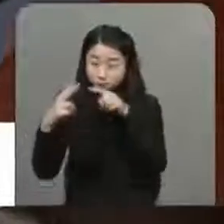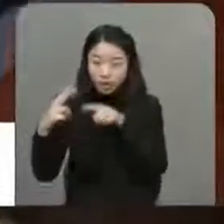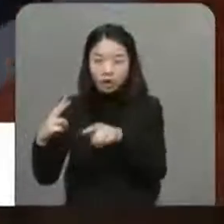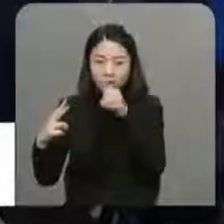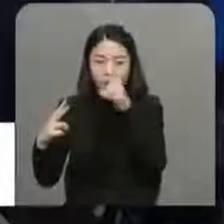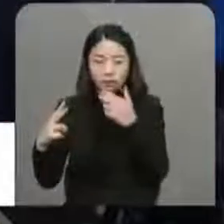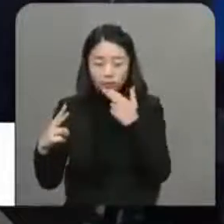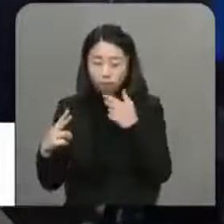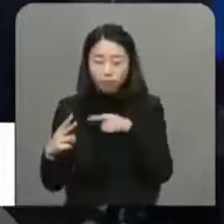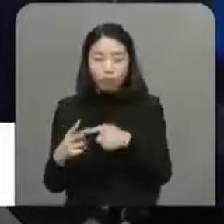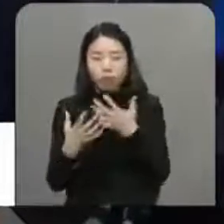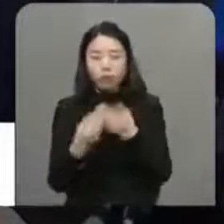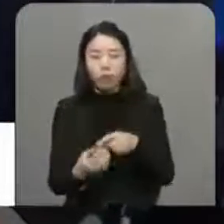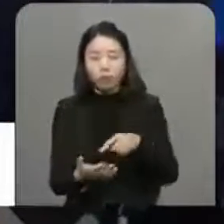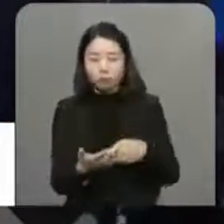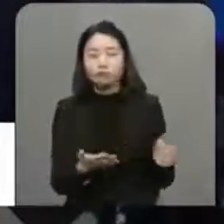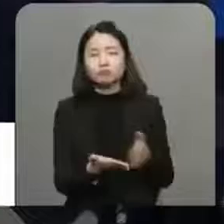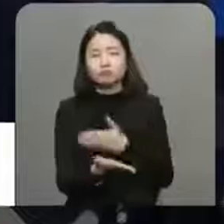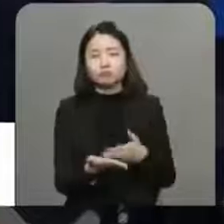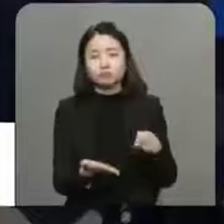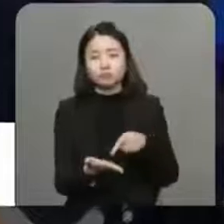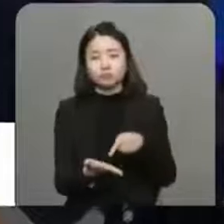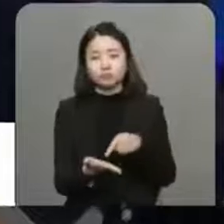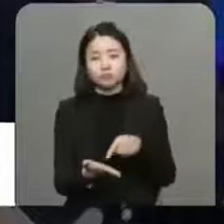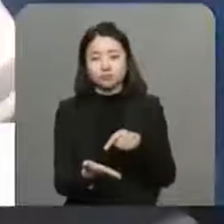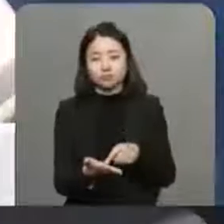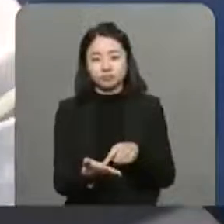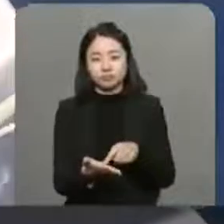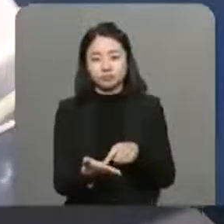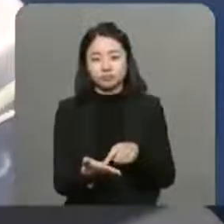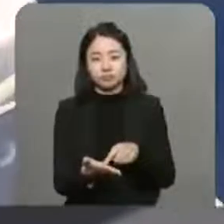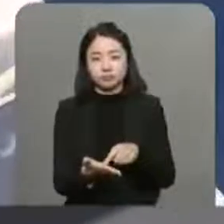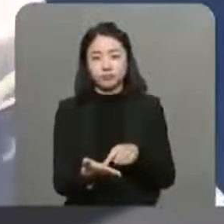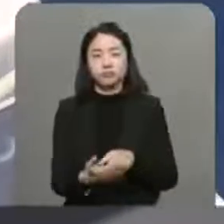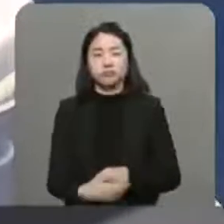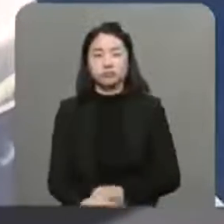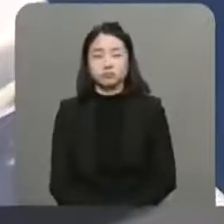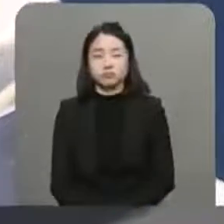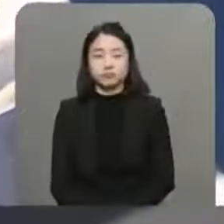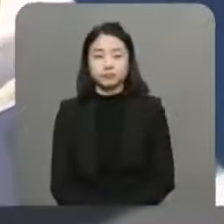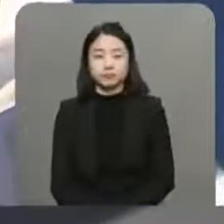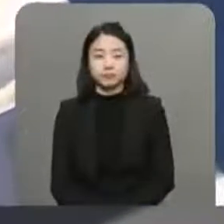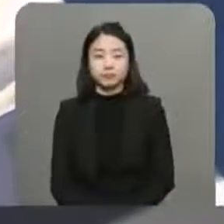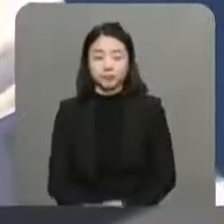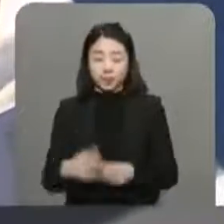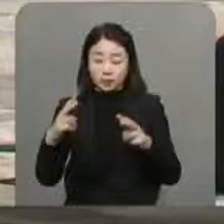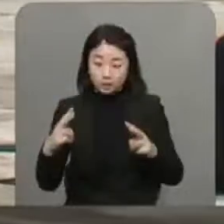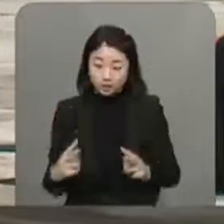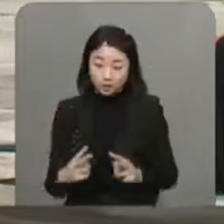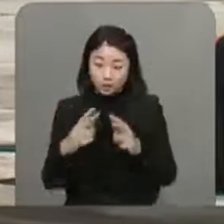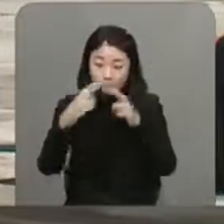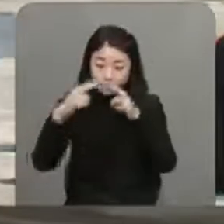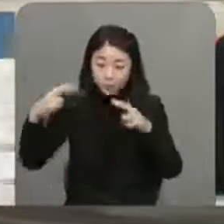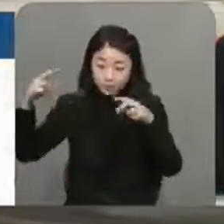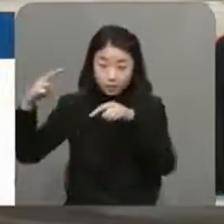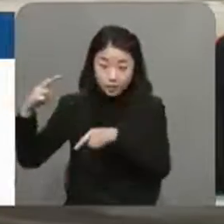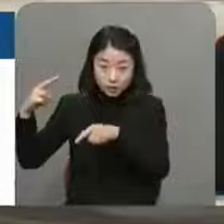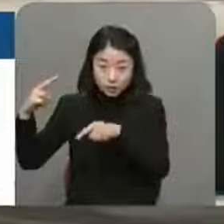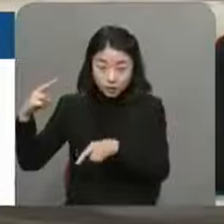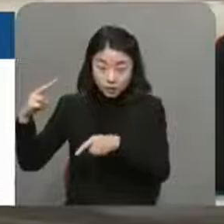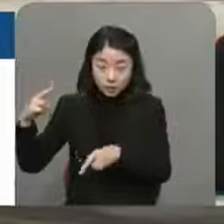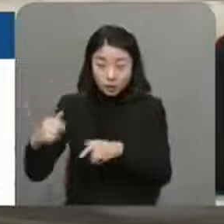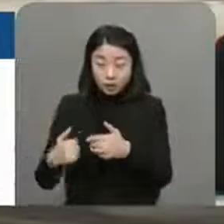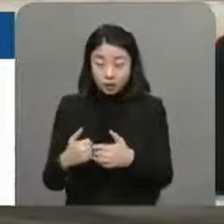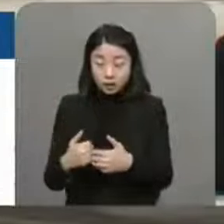전력에서 받는 송전탑 정보가 등록되어 있지 않아 관련 정보가 없습니다 고압선 전국 현황 자료 많이 따 그러면은